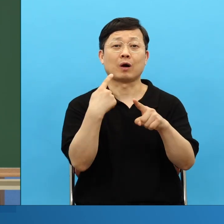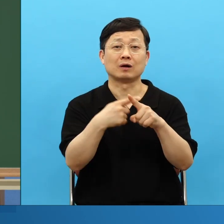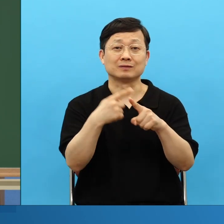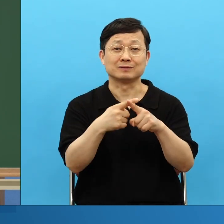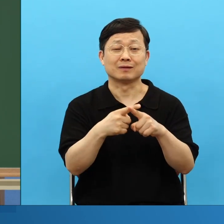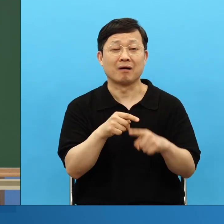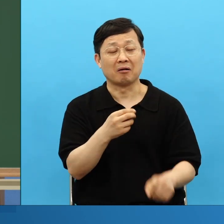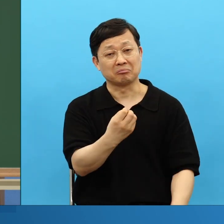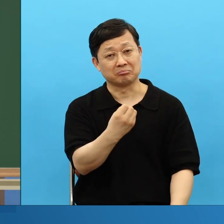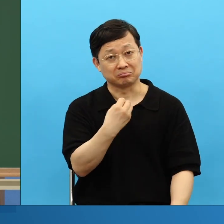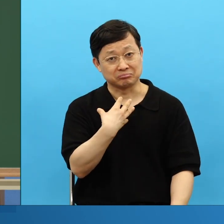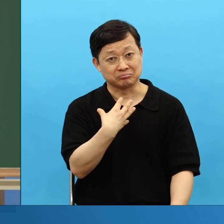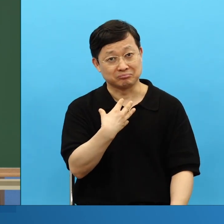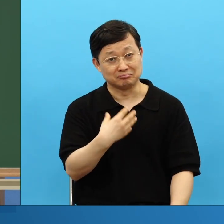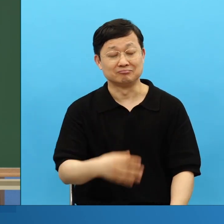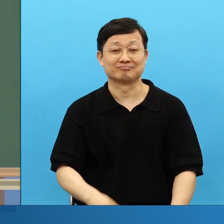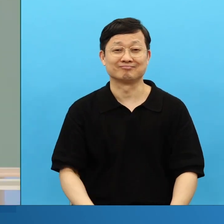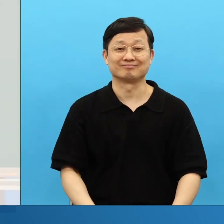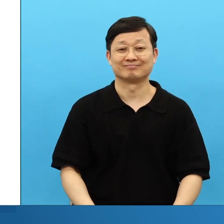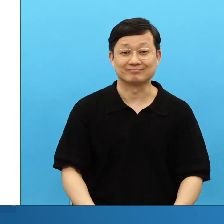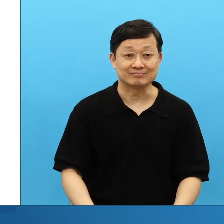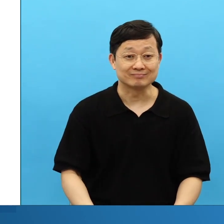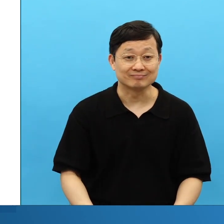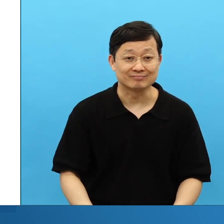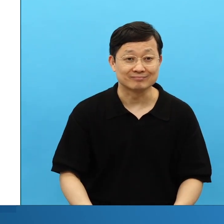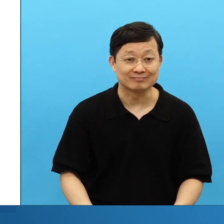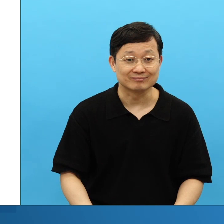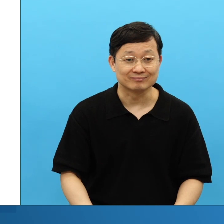있거든요. 다음,